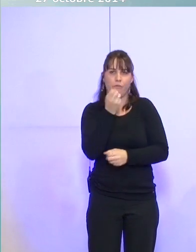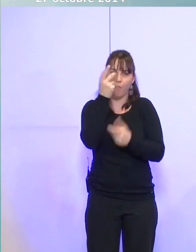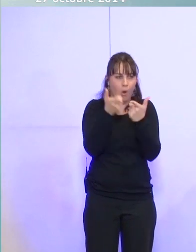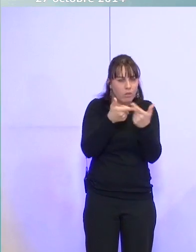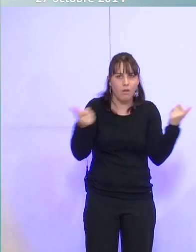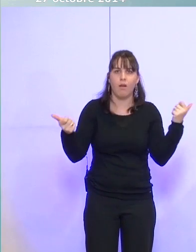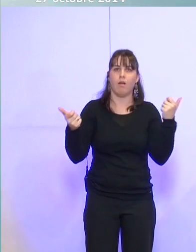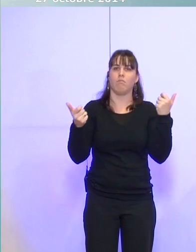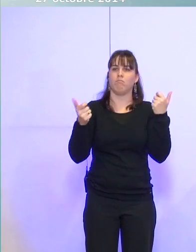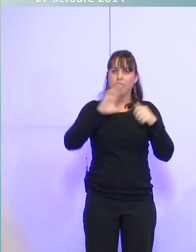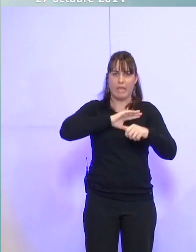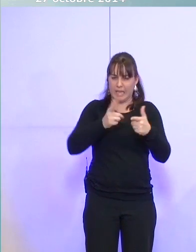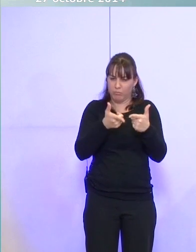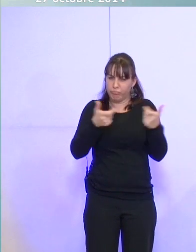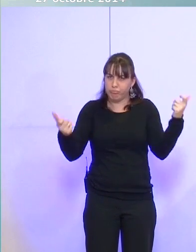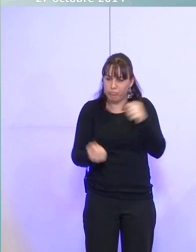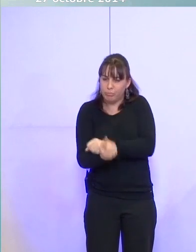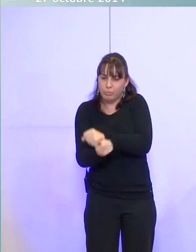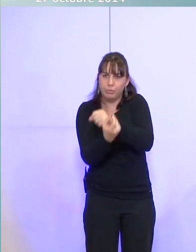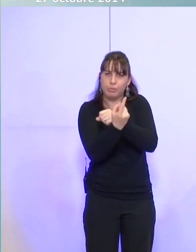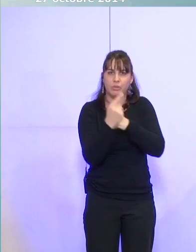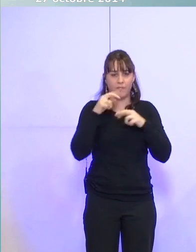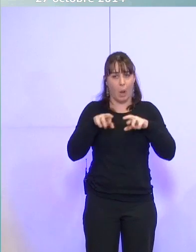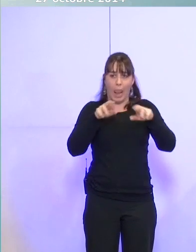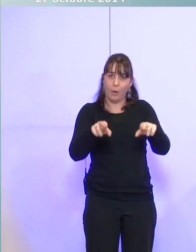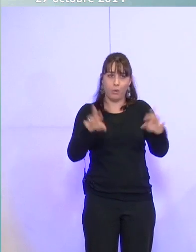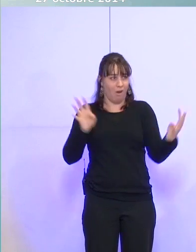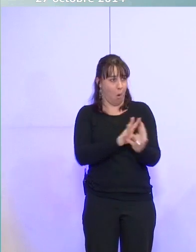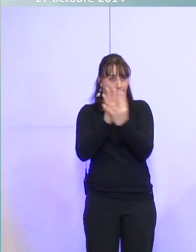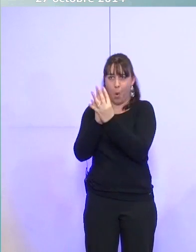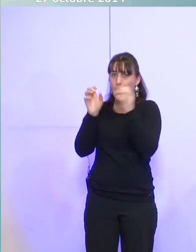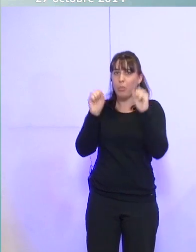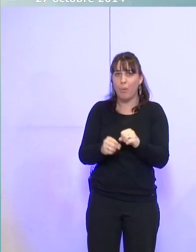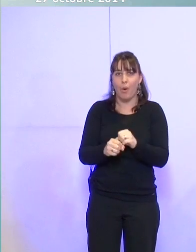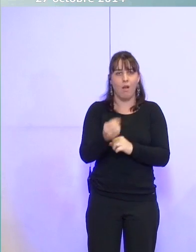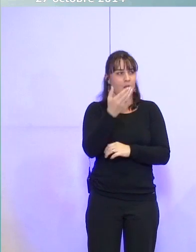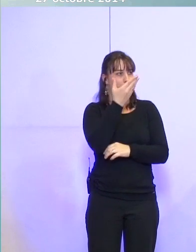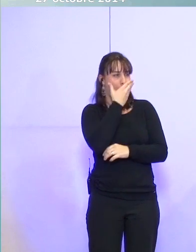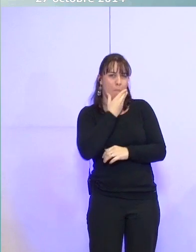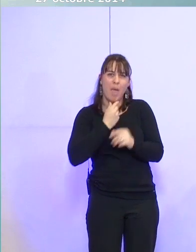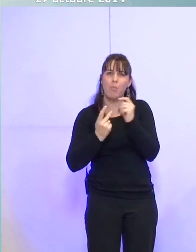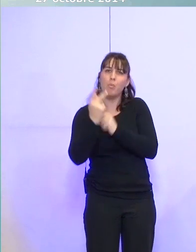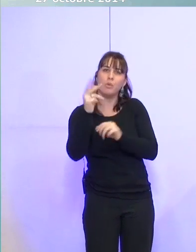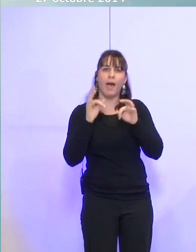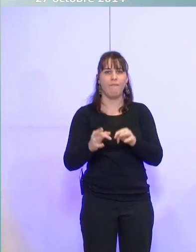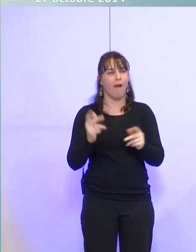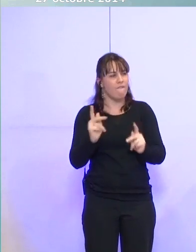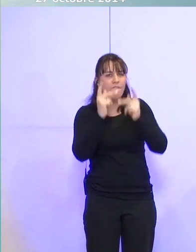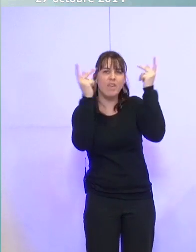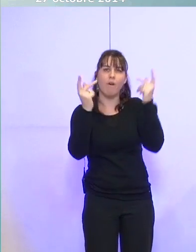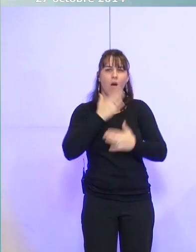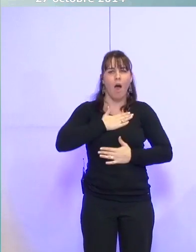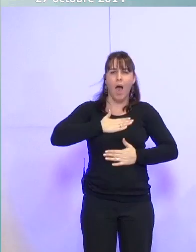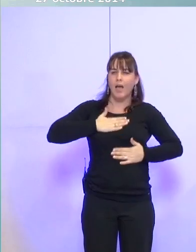la nature, pour créer des lieux de rencontre dans leurs rues, pour embellir Grenoble, en faire une ville vivante où il fait bon vivre dans chaque